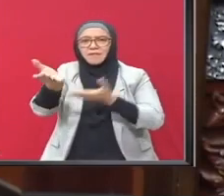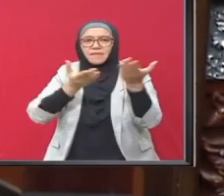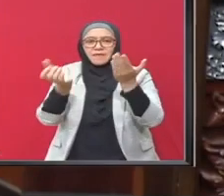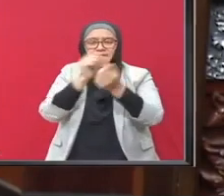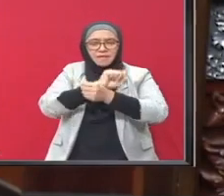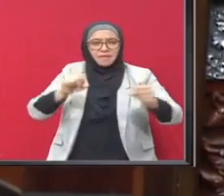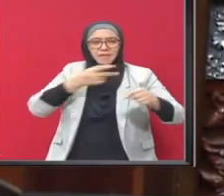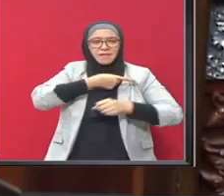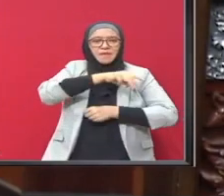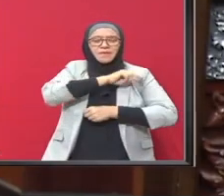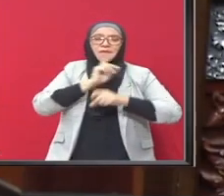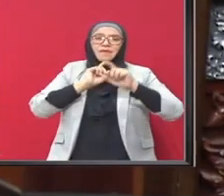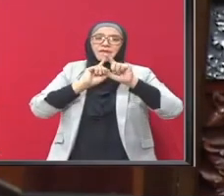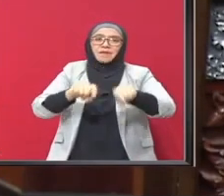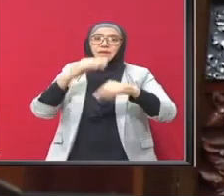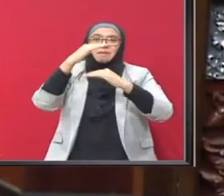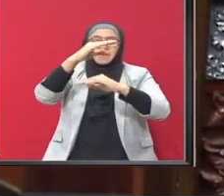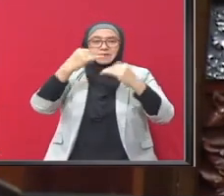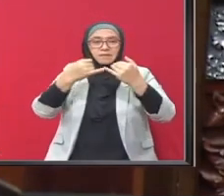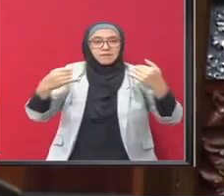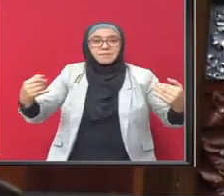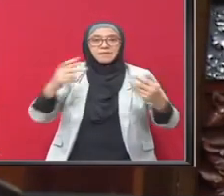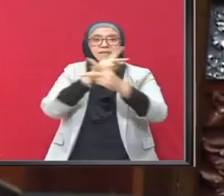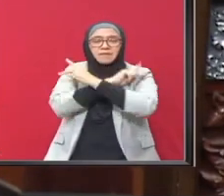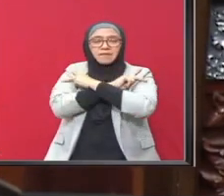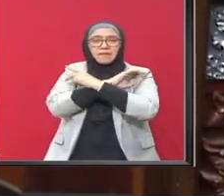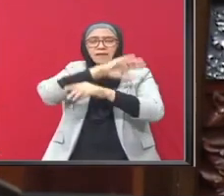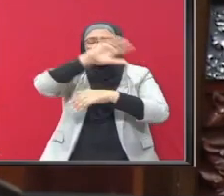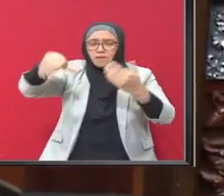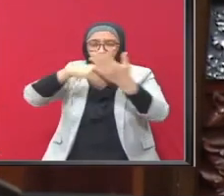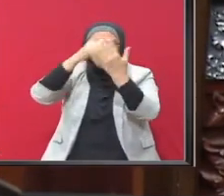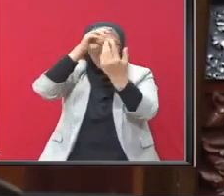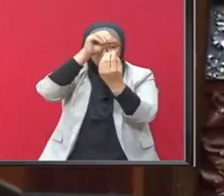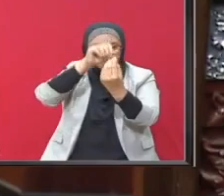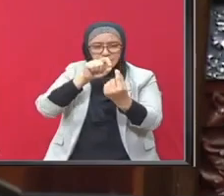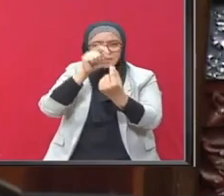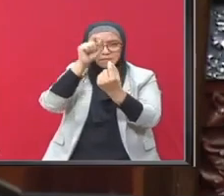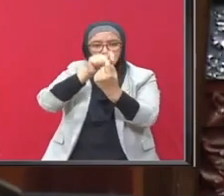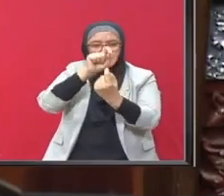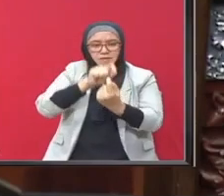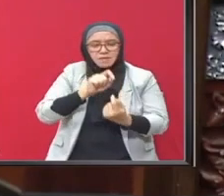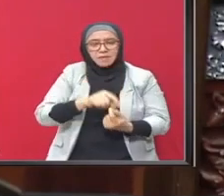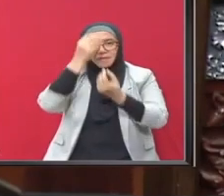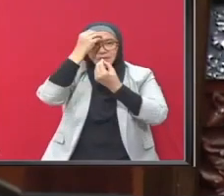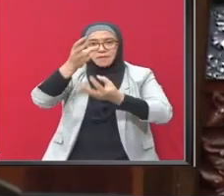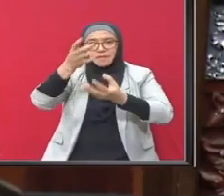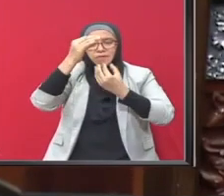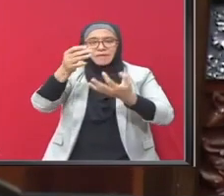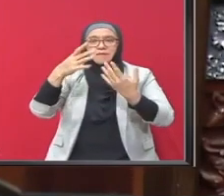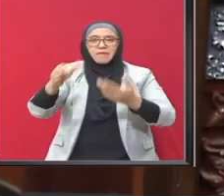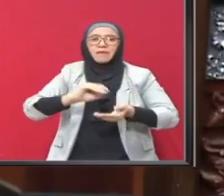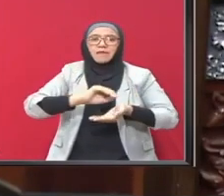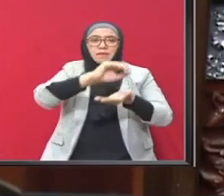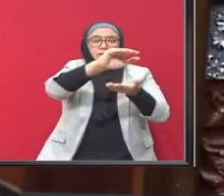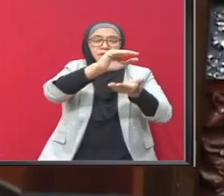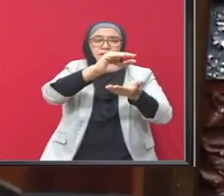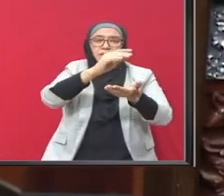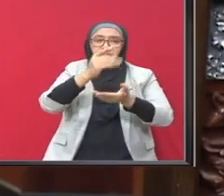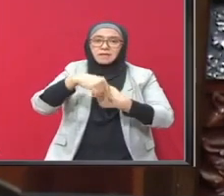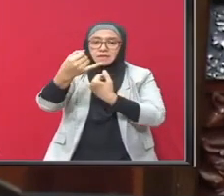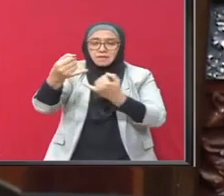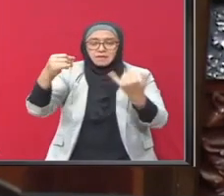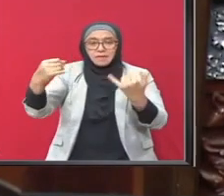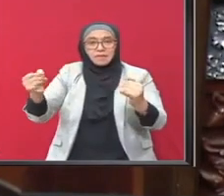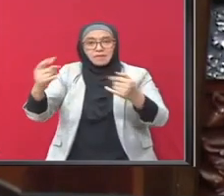terjawab di peningkatan Dian kasih manakala segala butiran dan aduan ini telah disalurkan kepada jabatan termasuk Polis dan juga